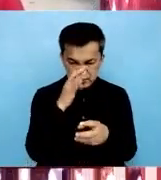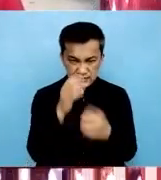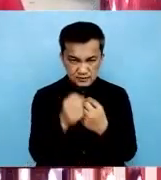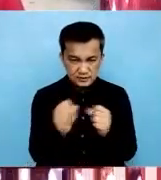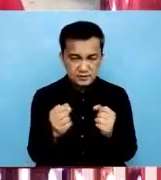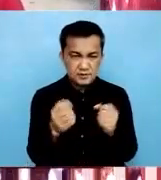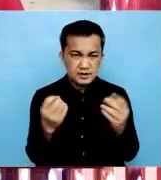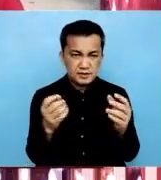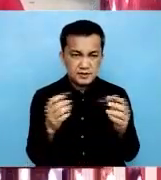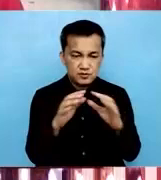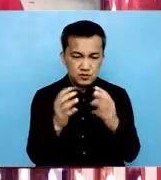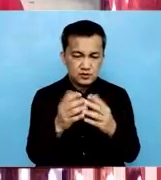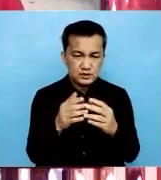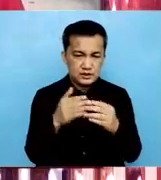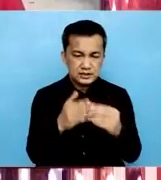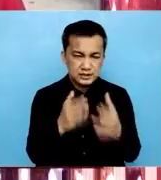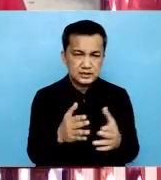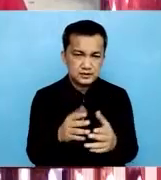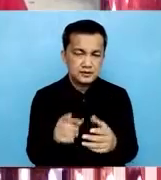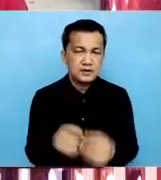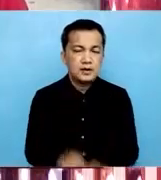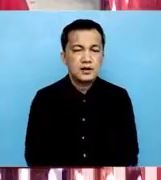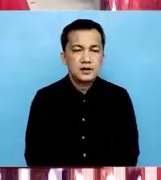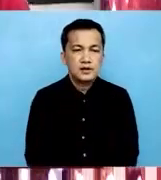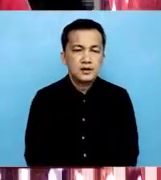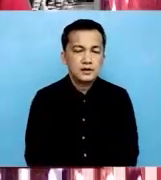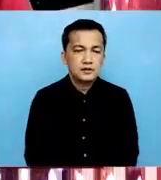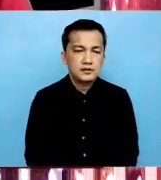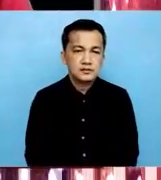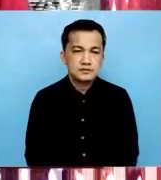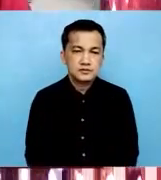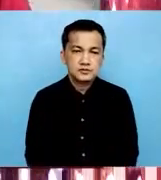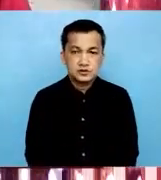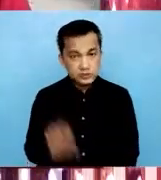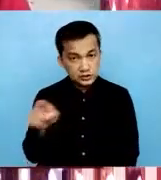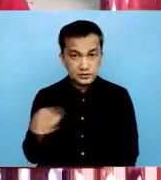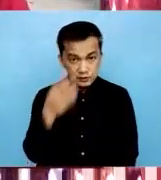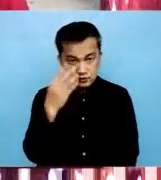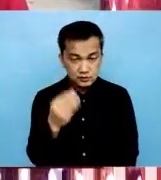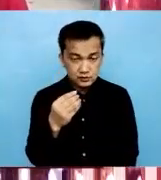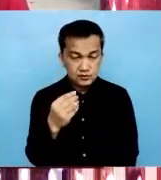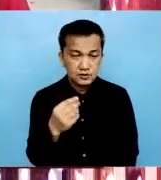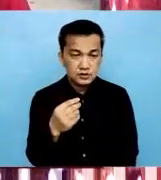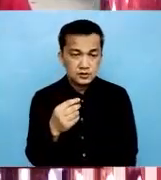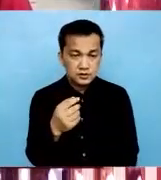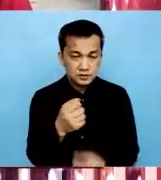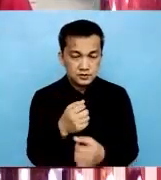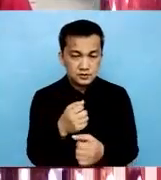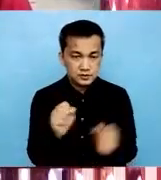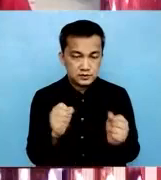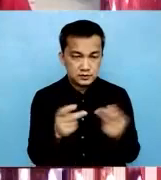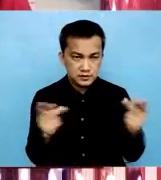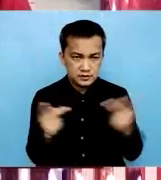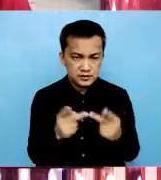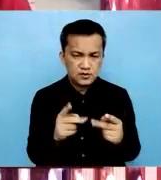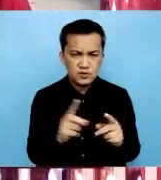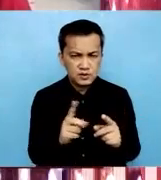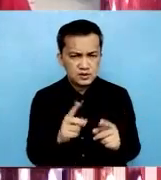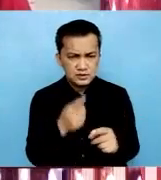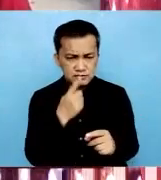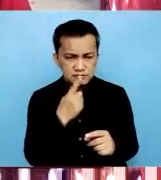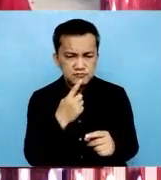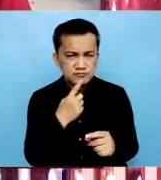nandyan. And itugon ko na yung tanong ko, kahit kunyari, dyan na sila matutulog ano, para makasecure sila ng place, what you can just see naman is